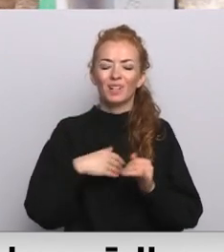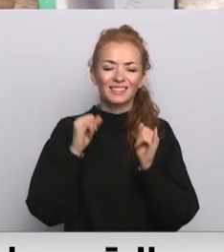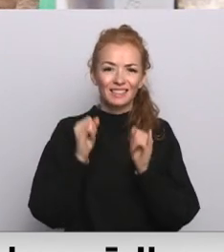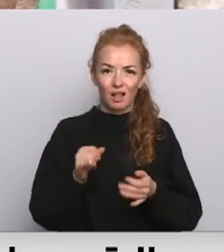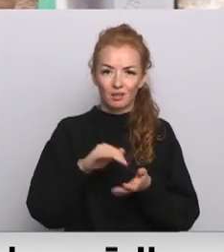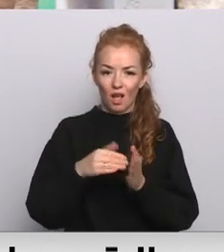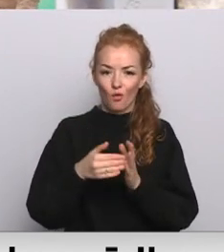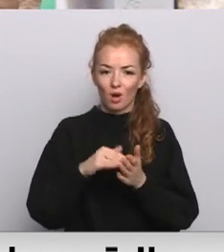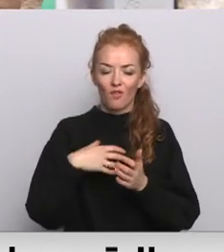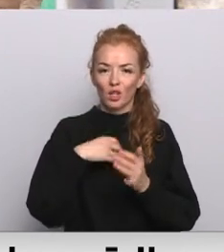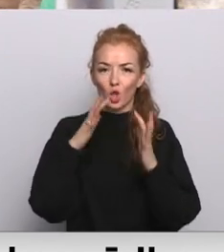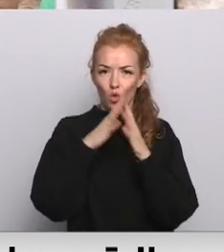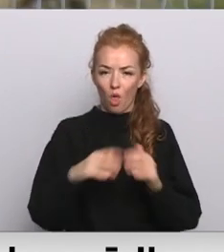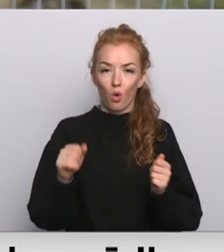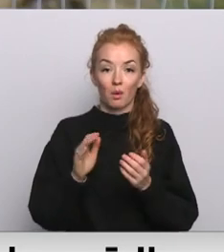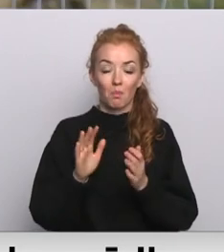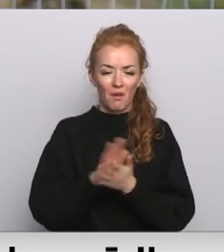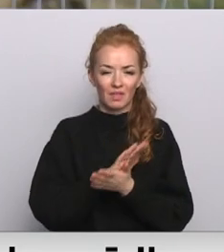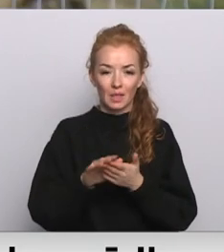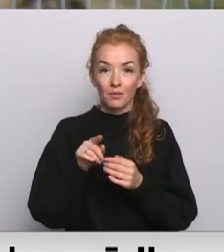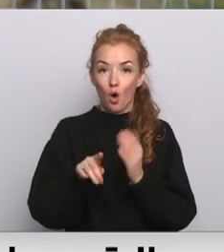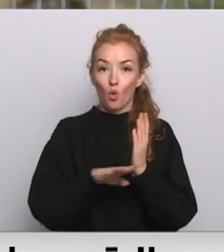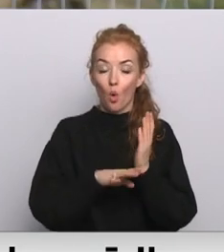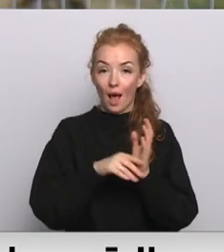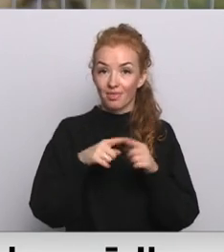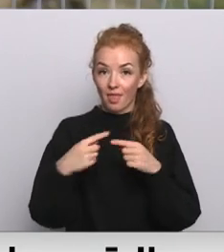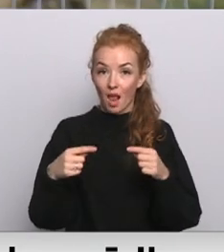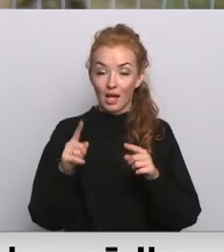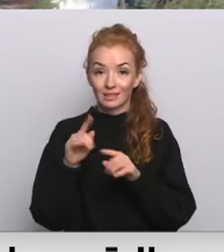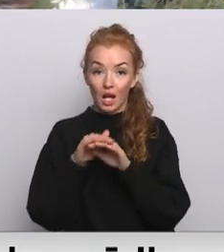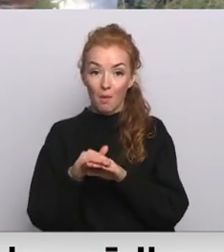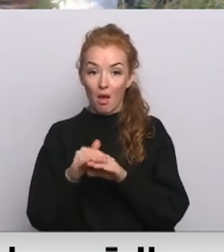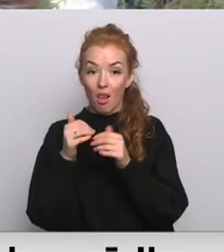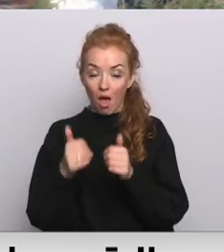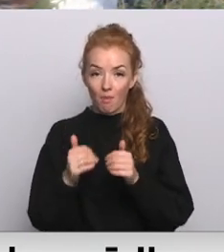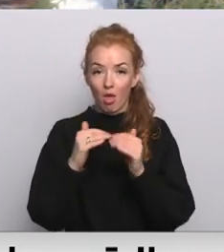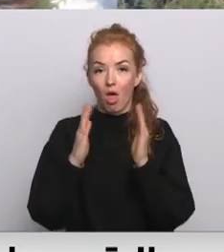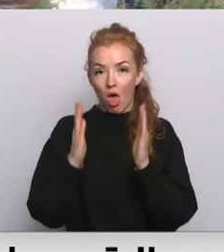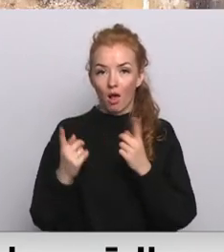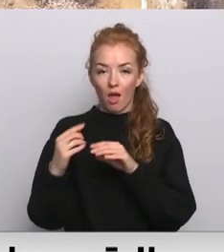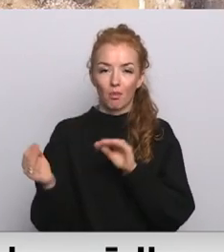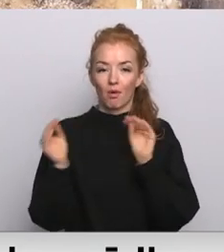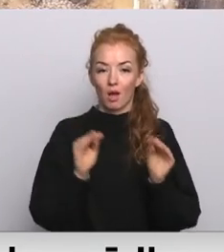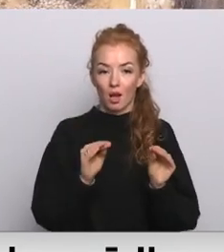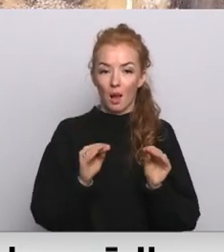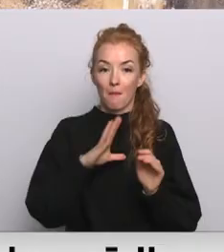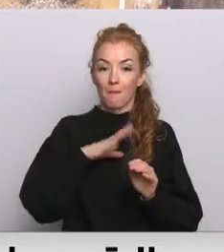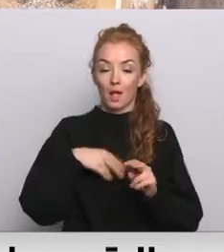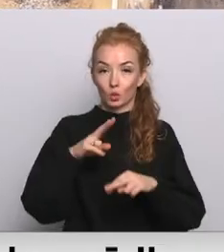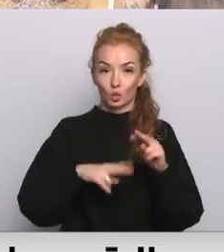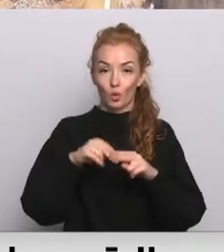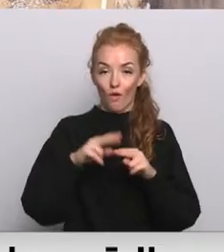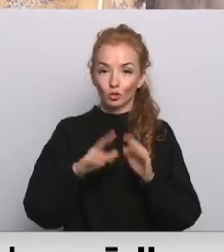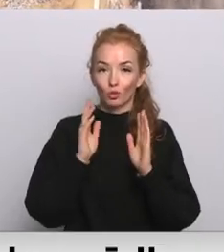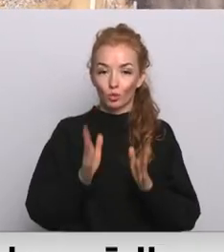stāvoklī, ka bija jānojauc pavisam. Tās koka detaļas, kuras saglabājušās labi, ēkā atliks atpakaļ. Šeit pēc uzbūvēšanas